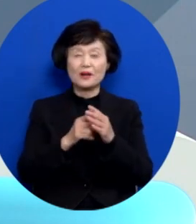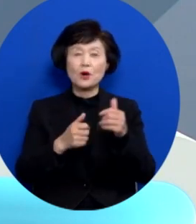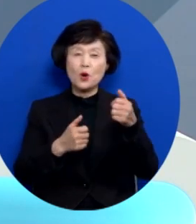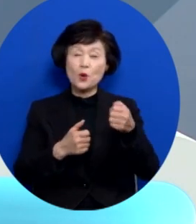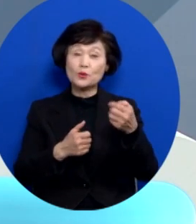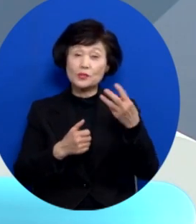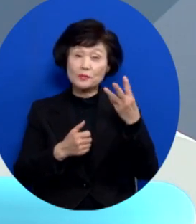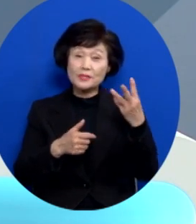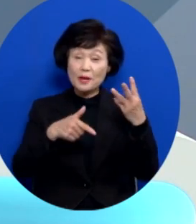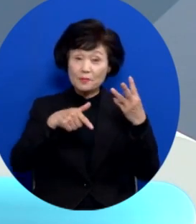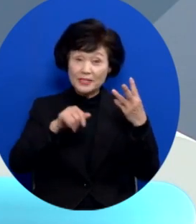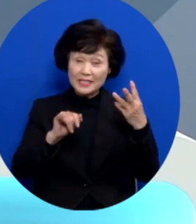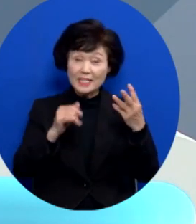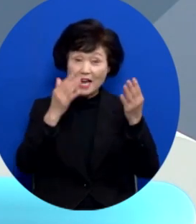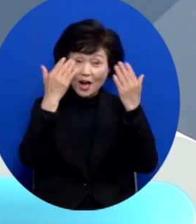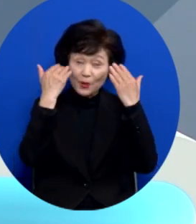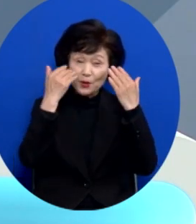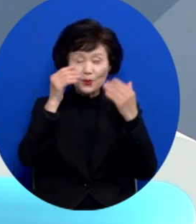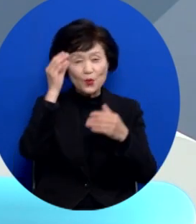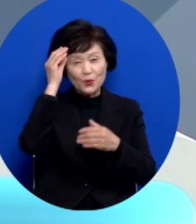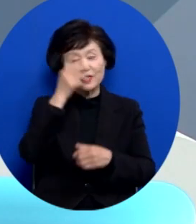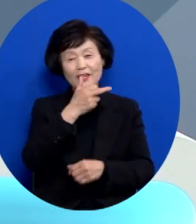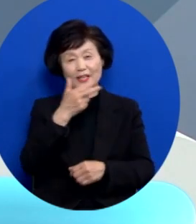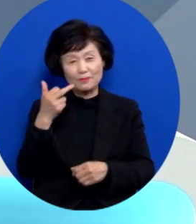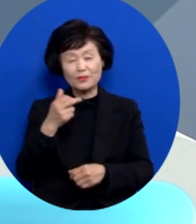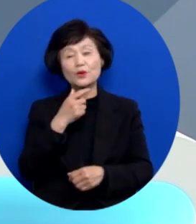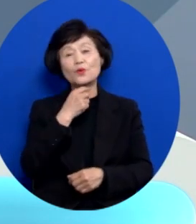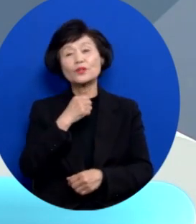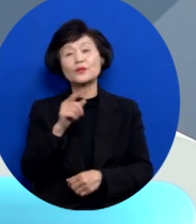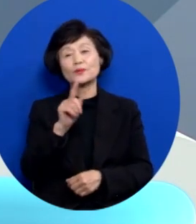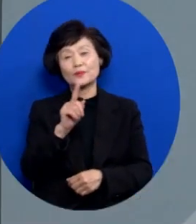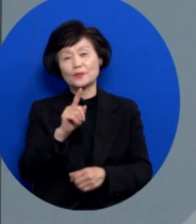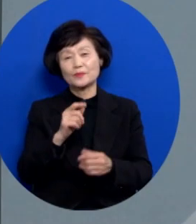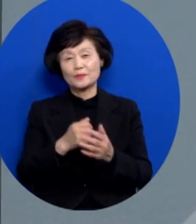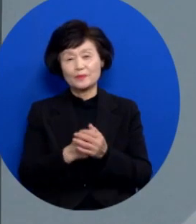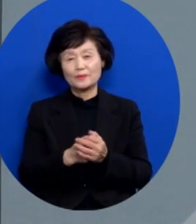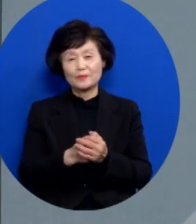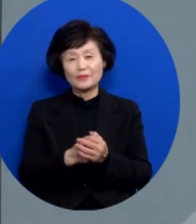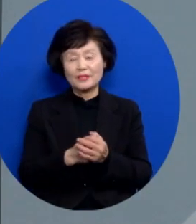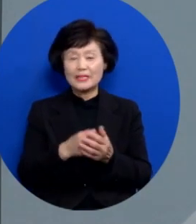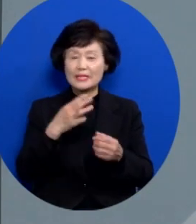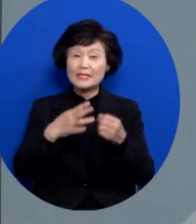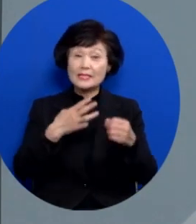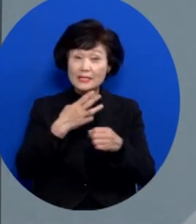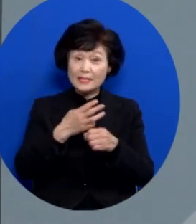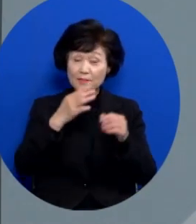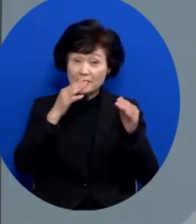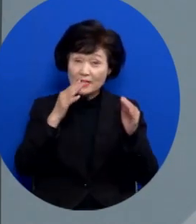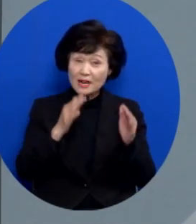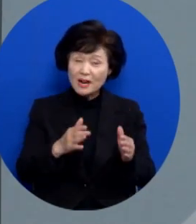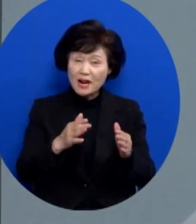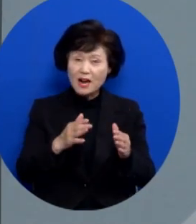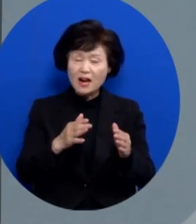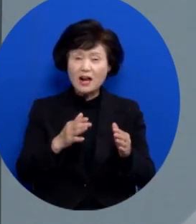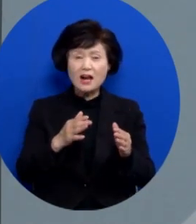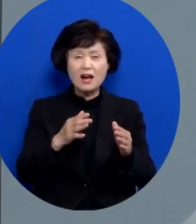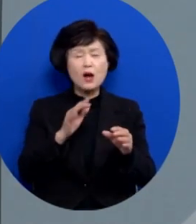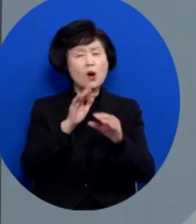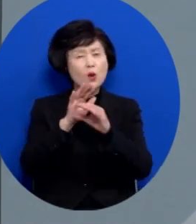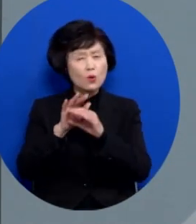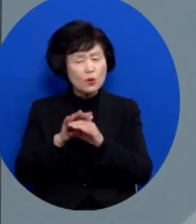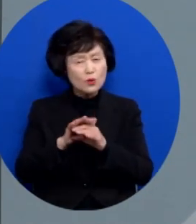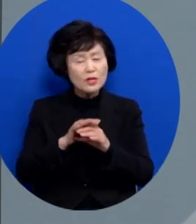아버지 학교 사역을 통한 바람과 기도제목이 있다면 나눠주세요 우리가 한 3년 동안 이게 정체되어 있었습니다